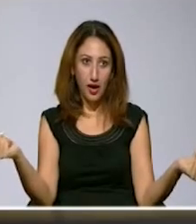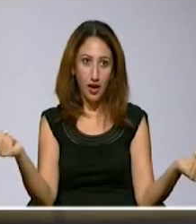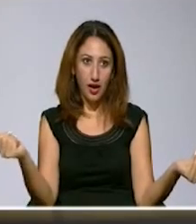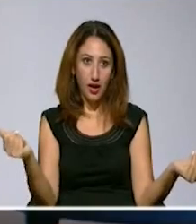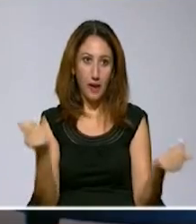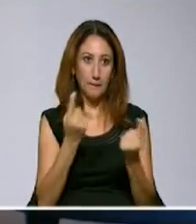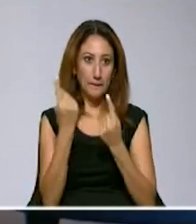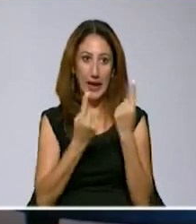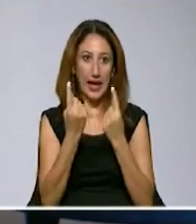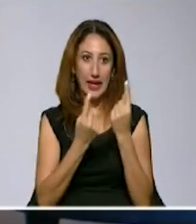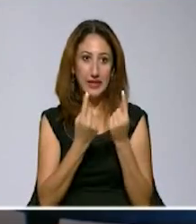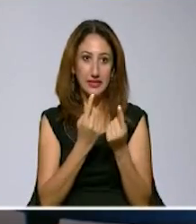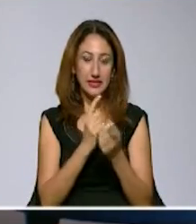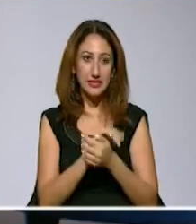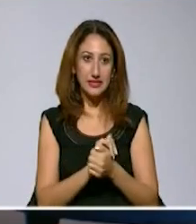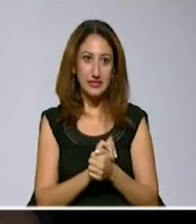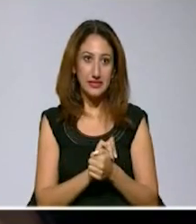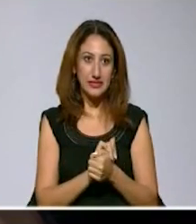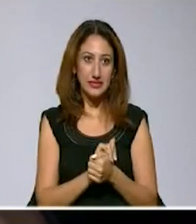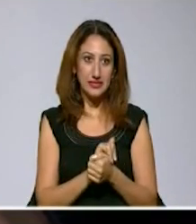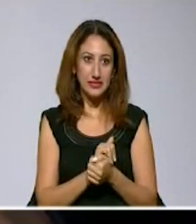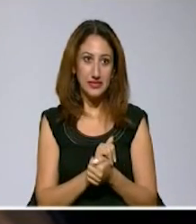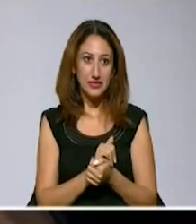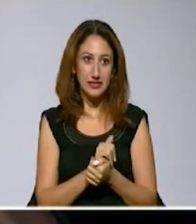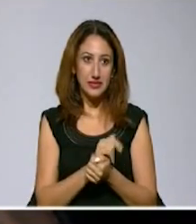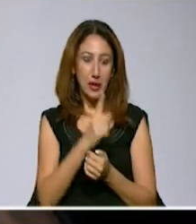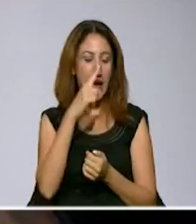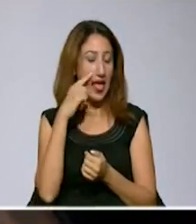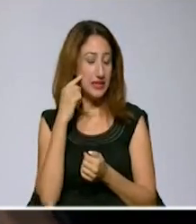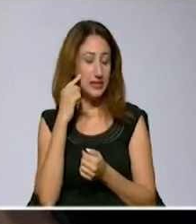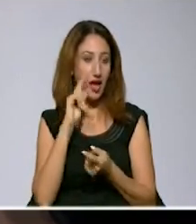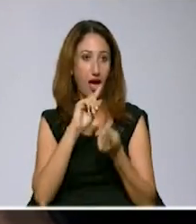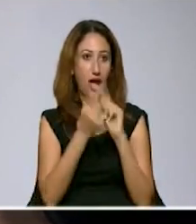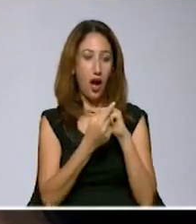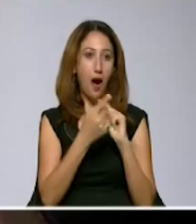ده؟ دي خدت بالك ان اللي تحولهم من ازرق لاحمر؟